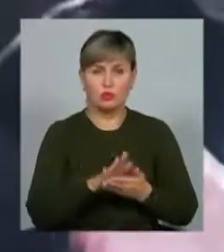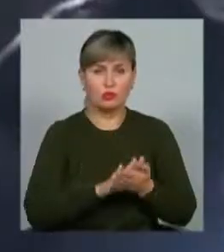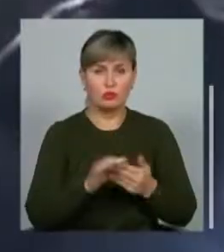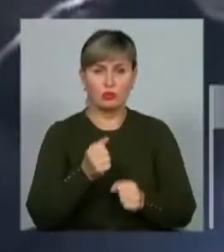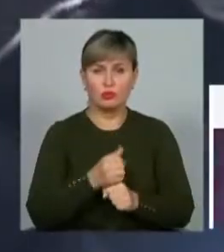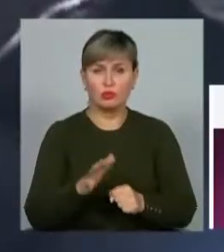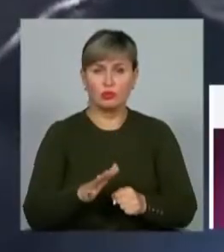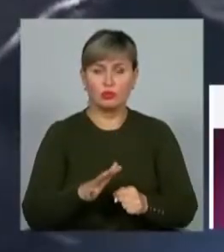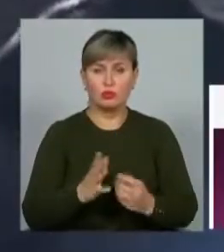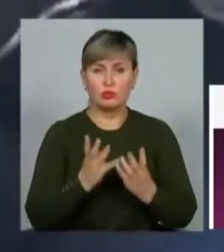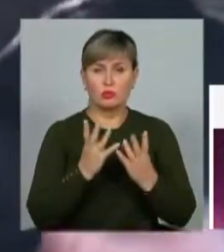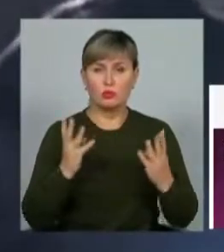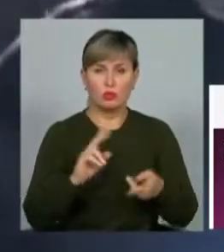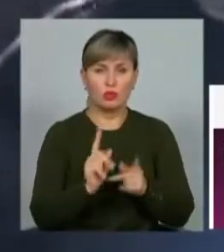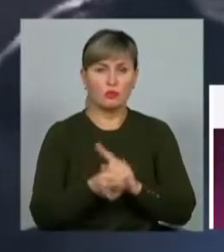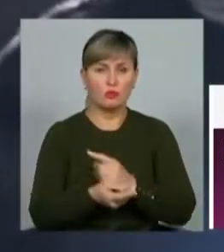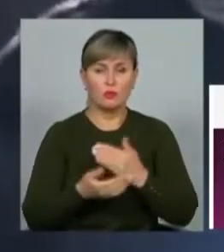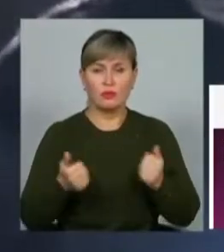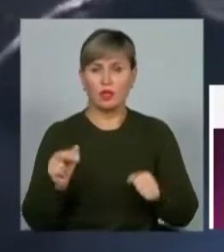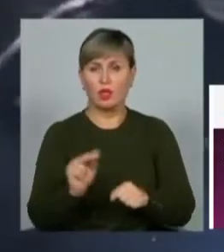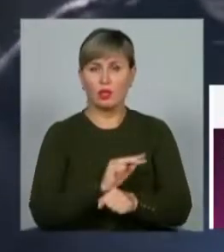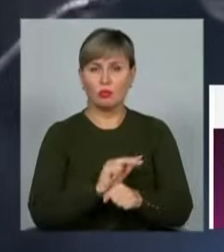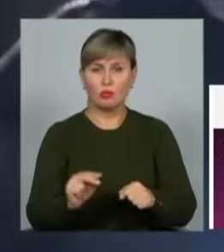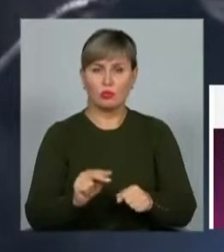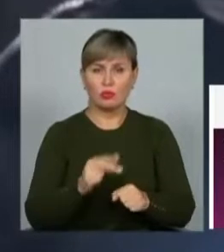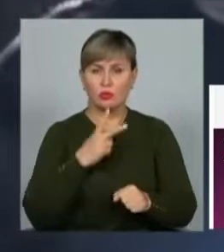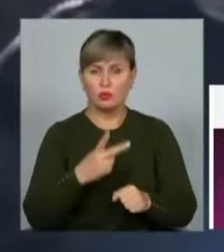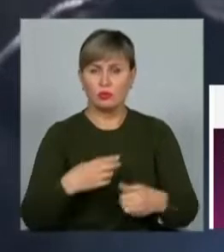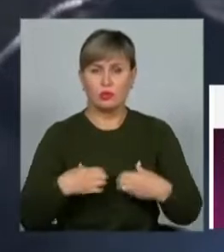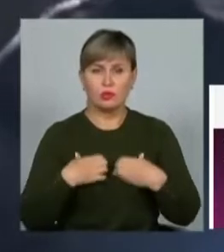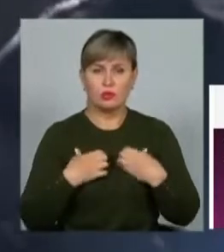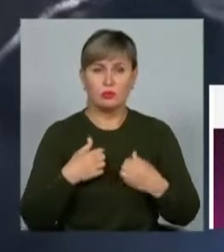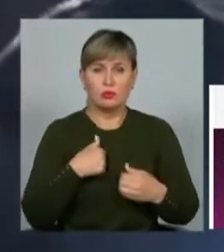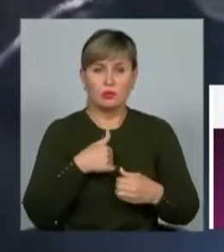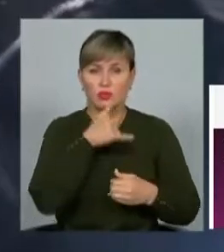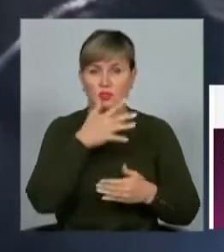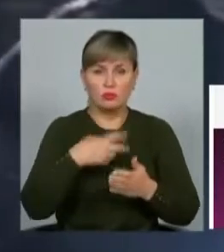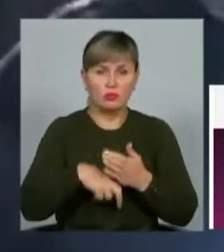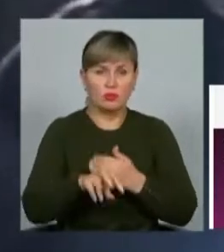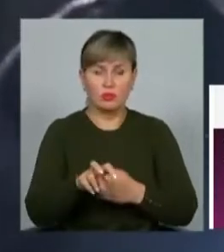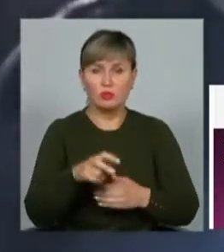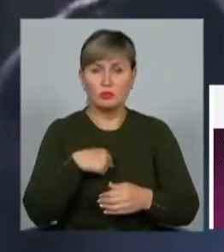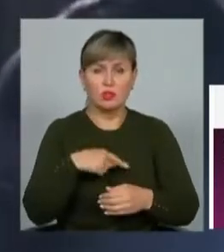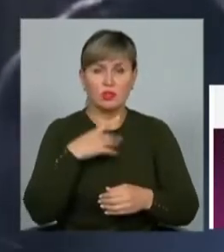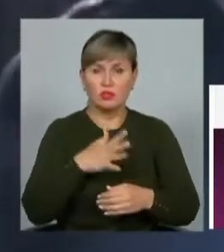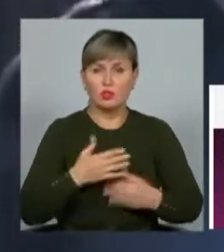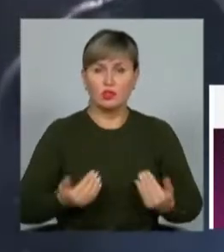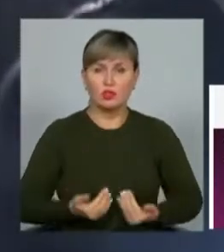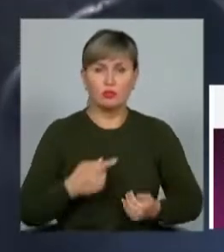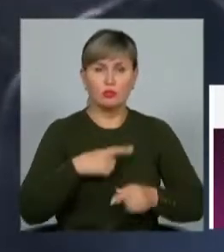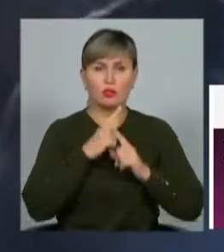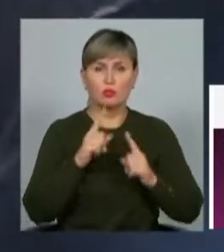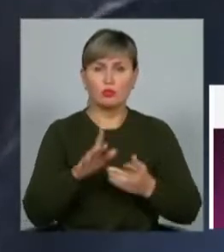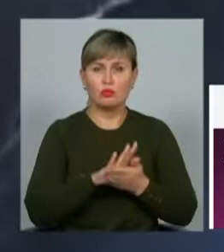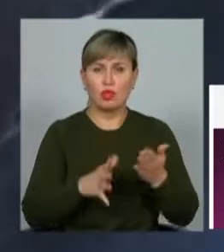сделано. Заборы не поменялись. Ремонт оставляет желать лучшего. Мы бы не вышли бы даже, мы же не говорим, жильцы, что мы не будем вообще